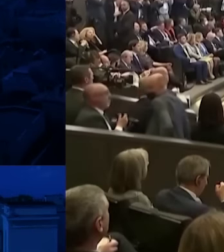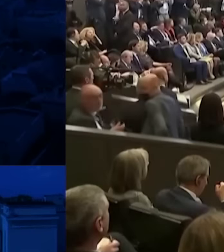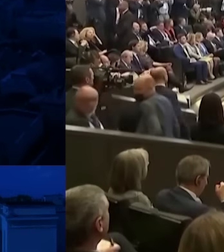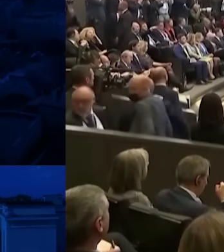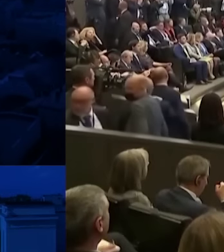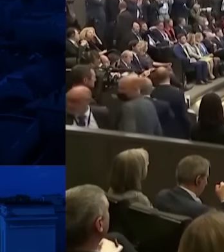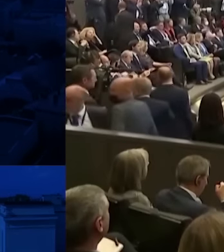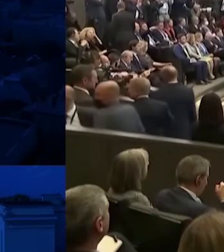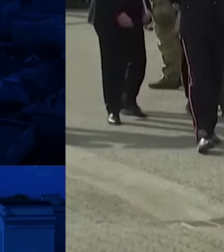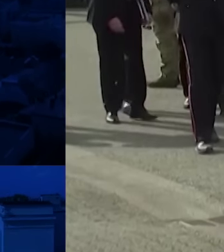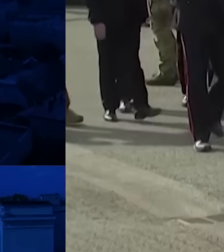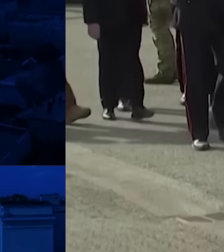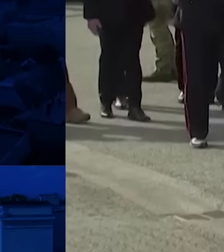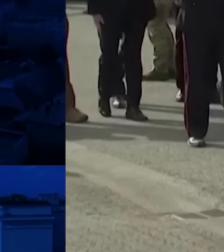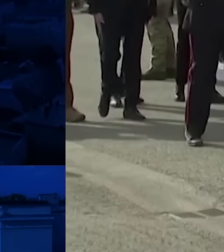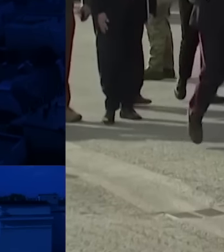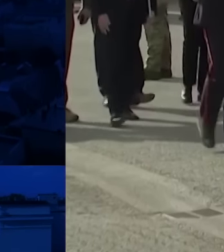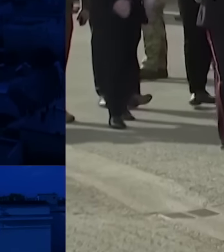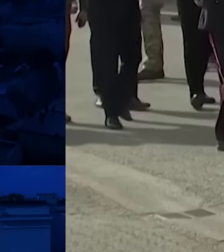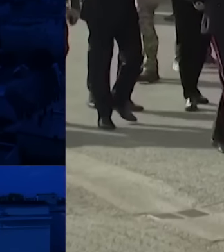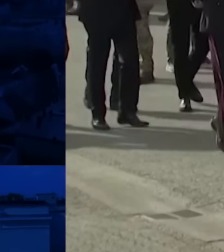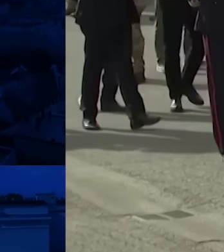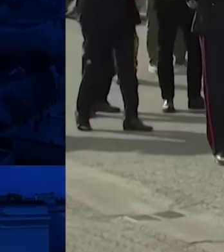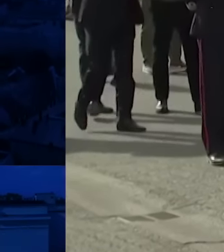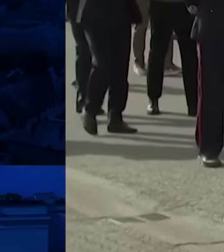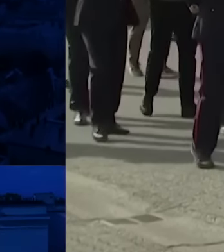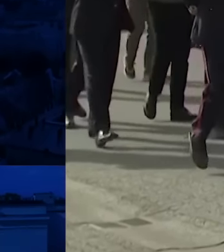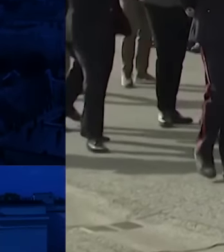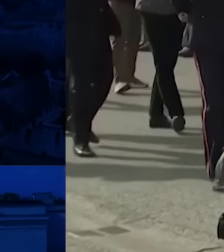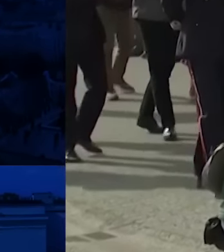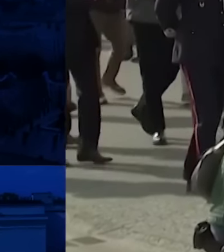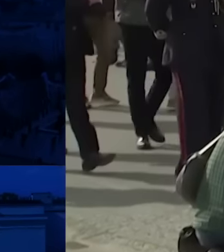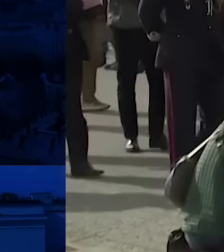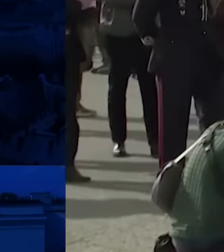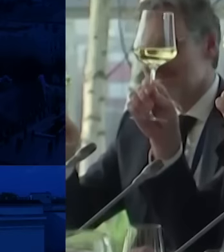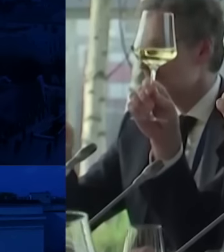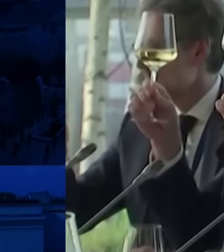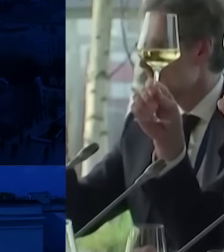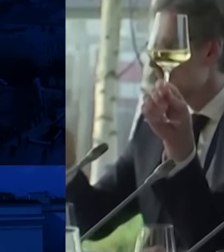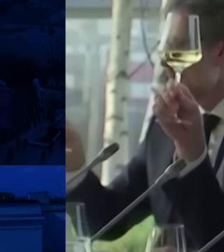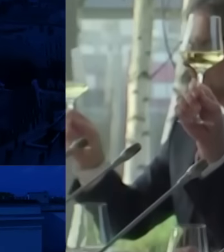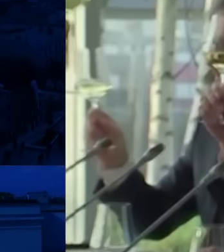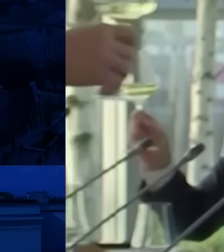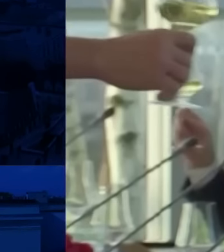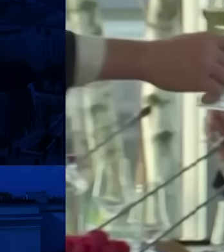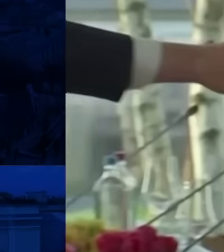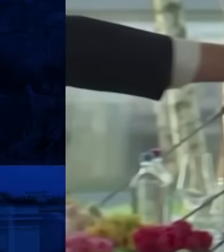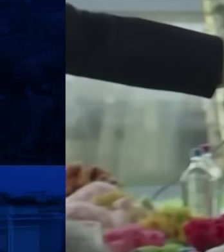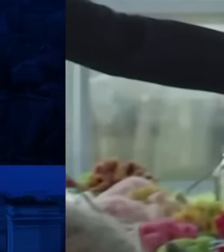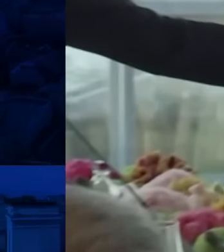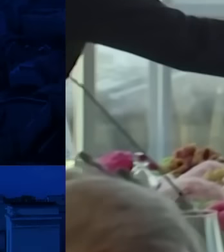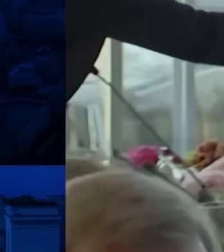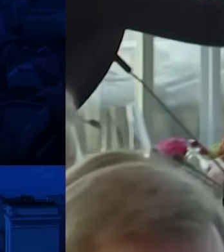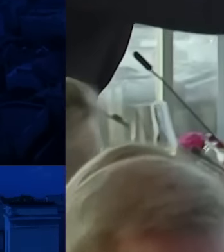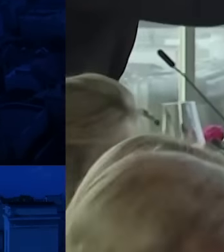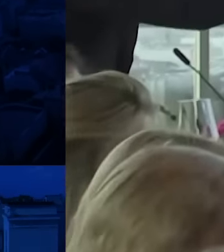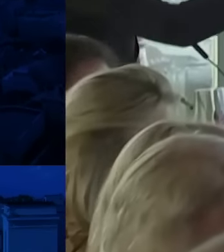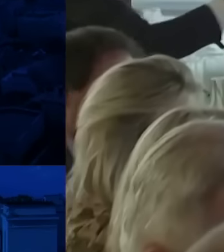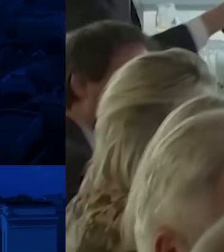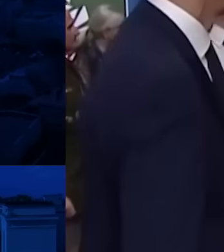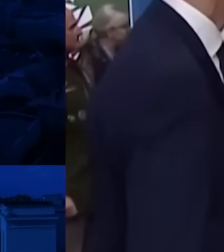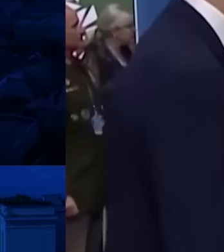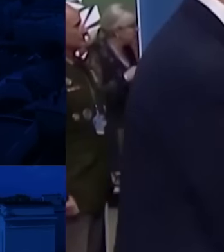Zgodnie z zapowiedziami Mark Rutte z Holandii zostanie nowym sekretarzem generalnym Paktu Północnoatlantyckiego. Gratulacje złożył mu już obecnie urzędujący